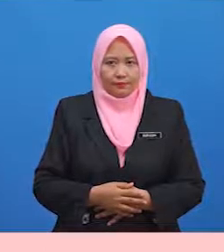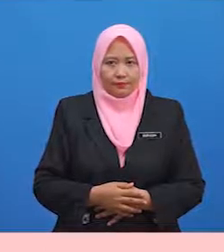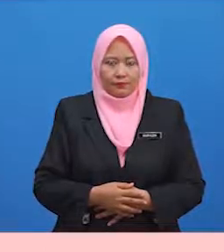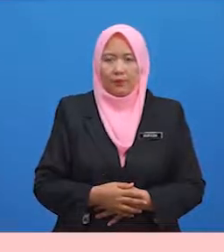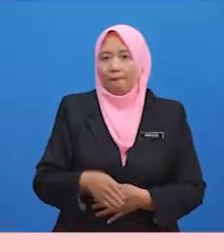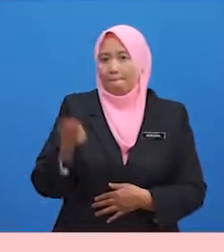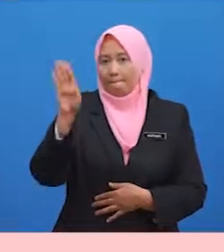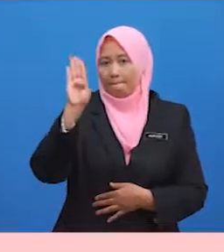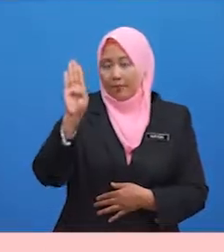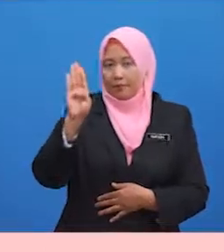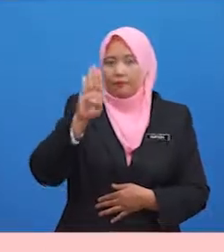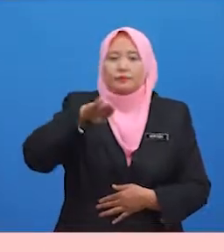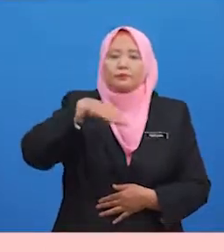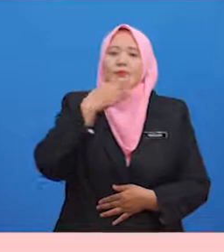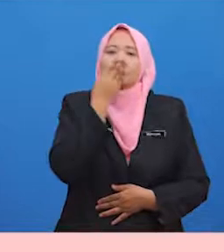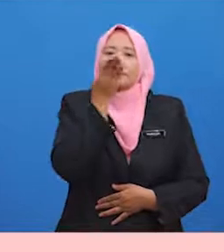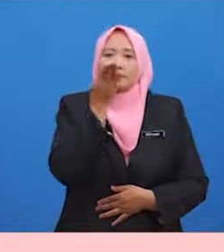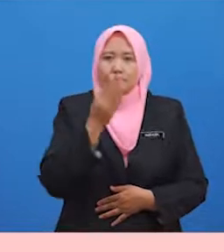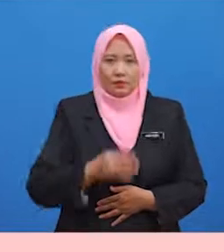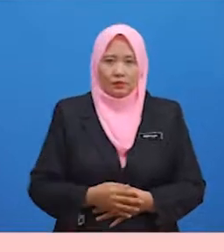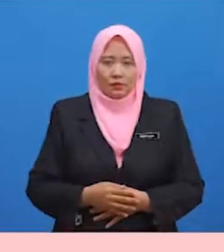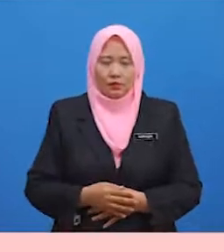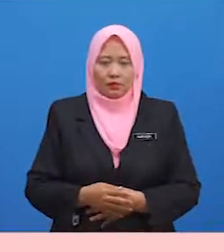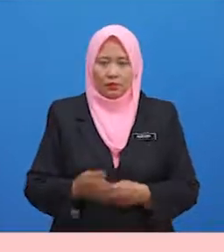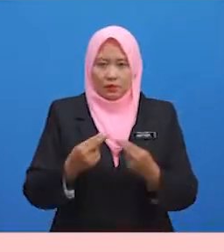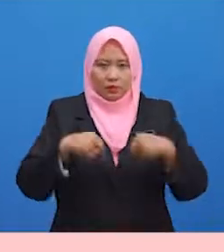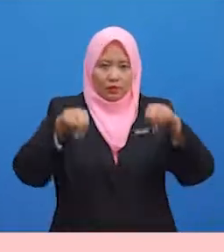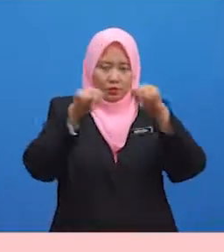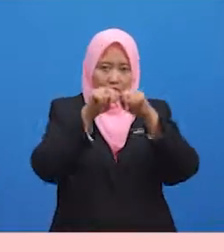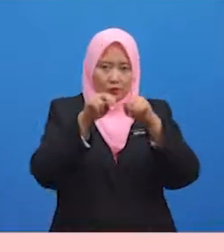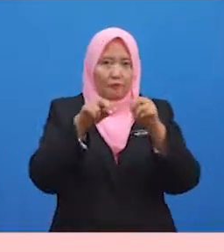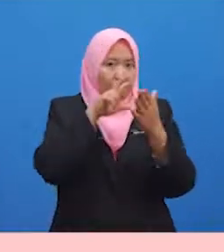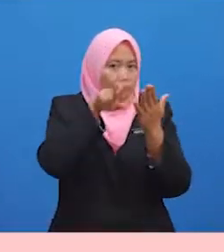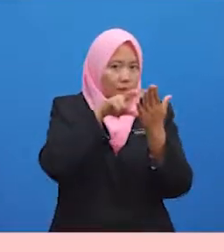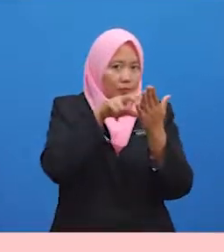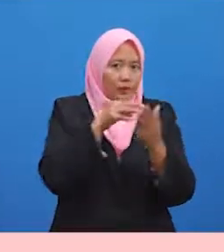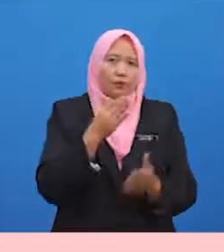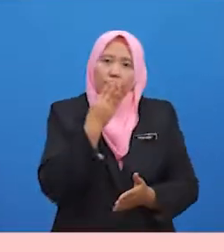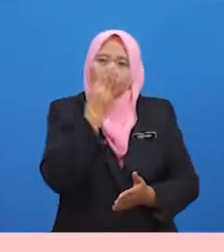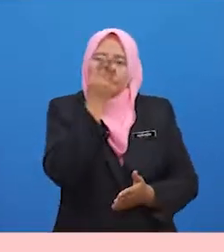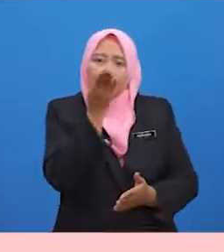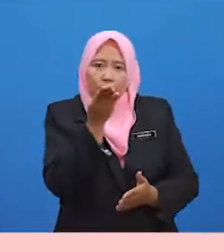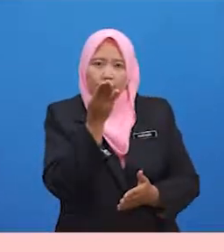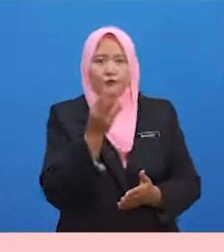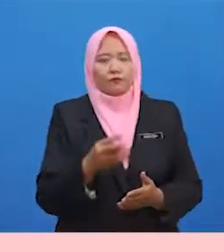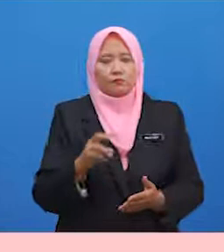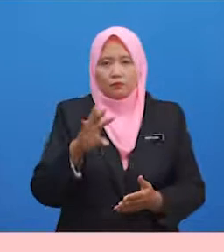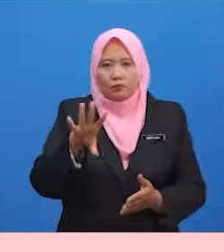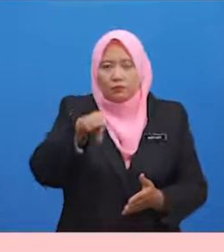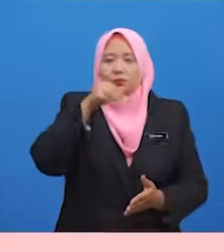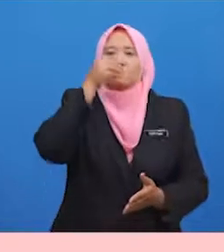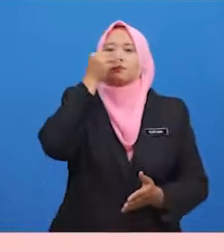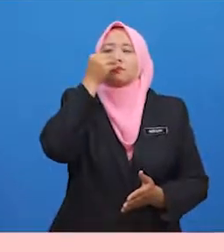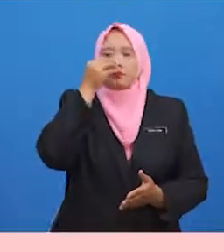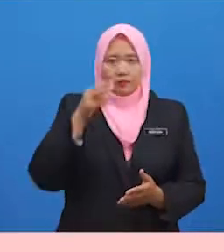B ataupun breathing memerlukan penilai memeriksa pernafasan mangsa. Pemeriksaan boleh